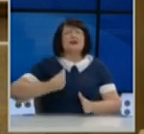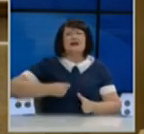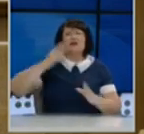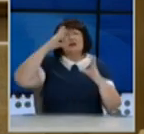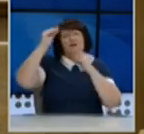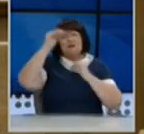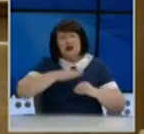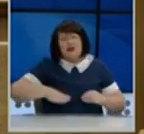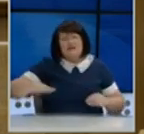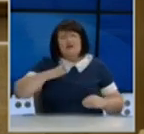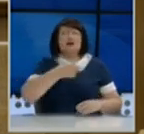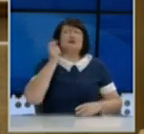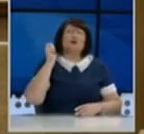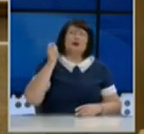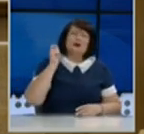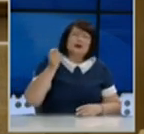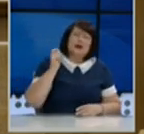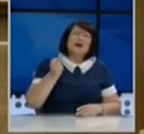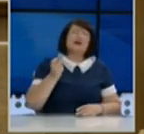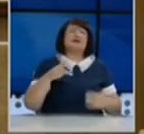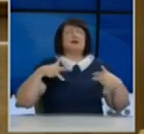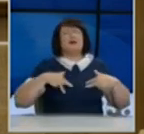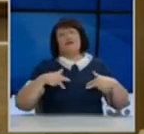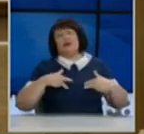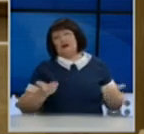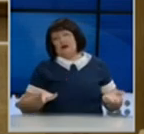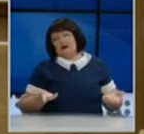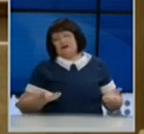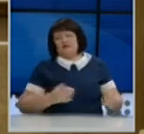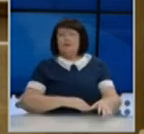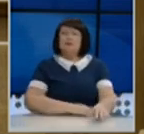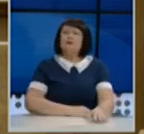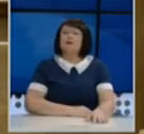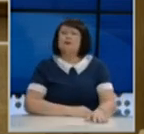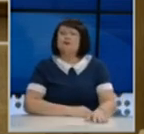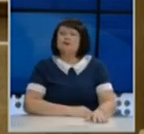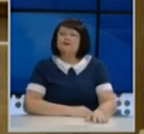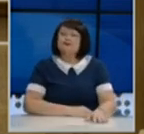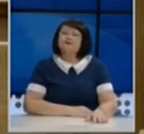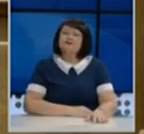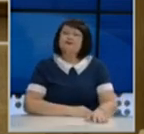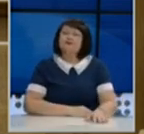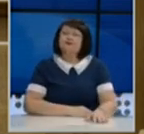αυτοδιοικητικές, πολιτικές, κυβερνητικές. Έχω